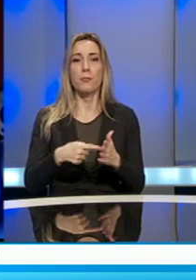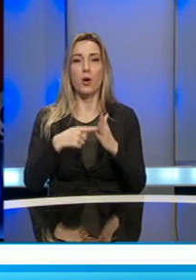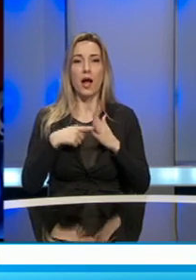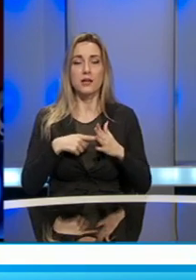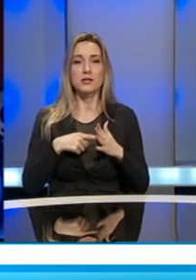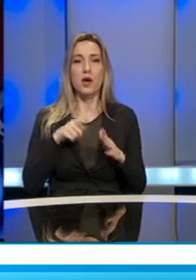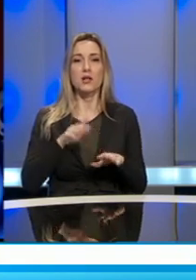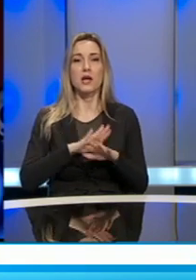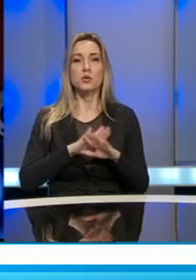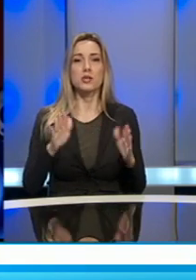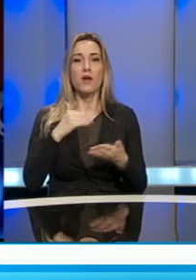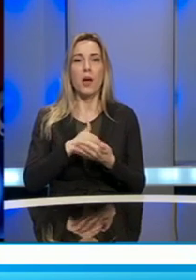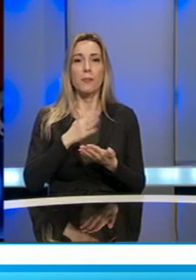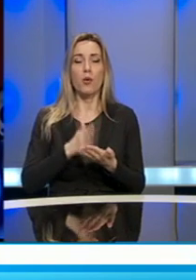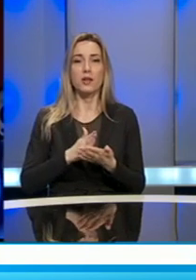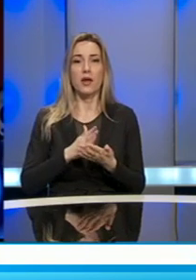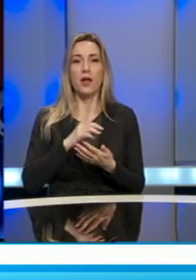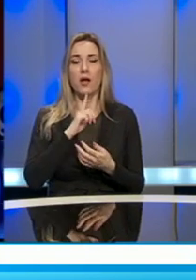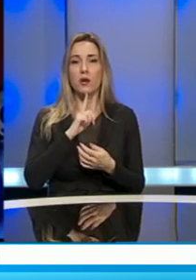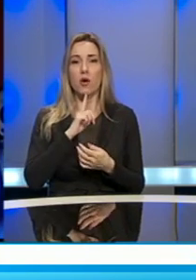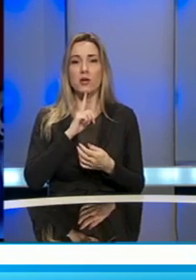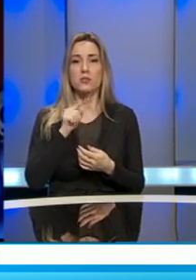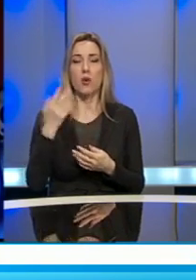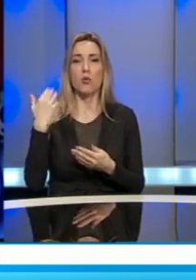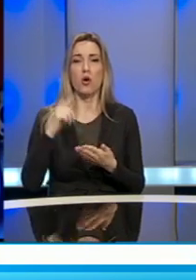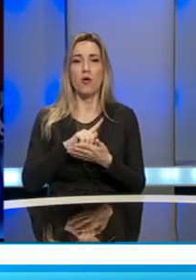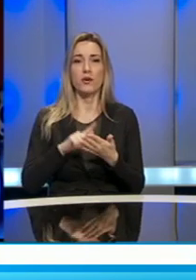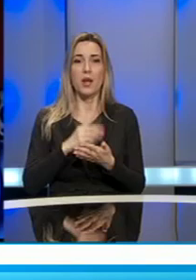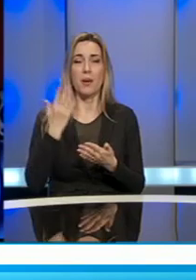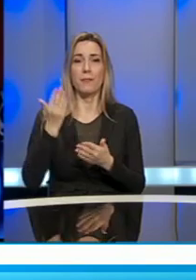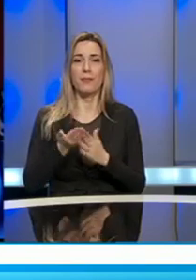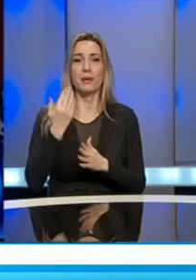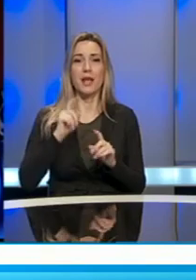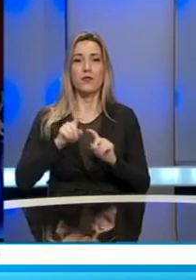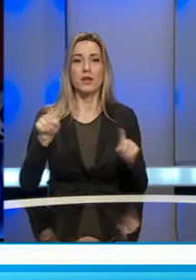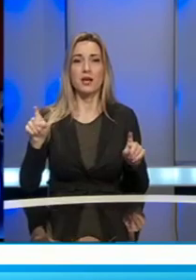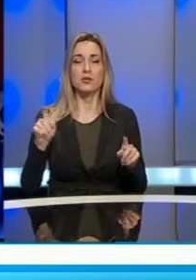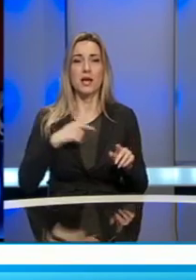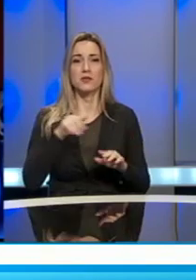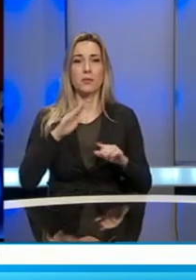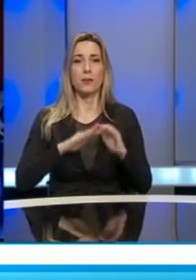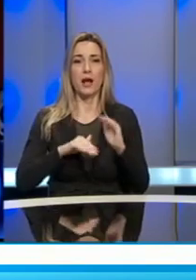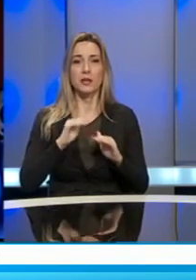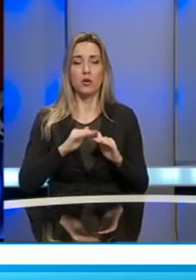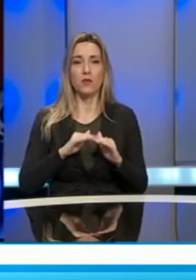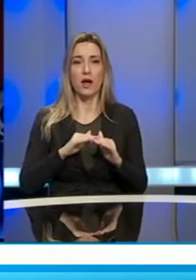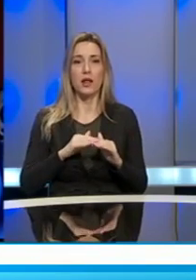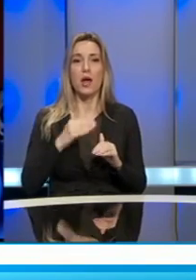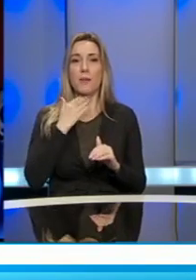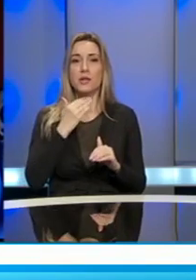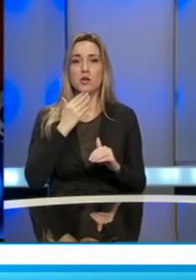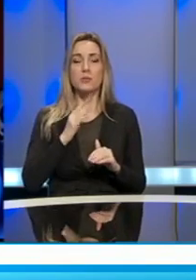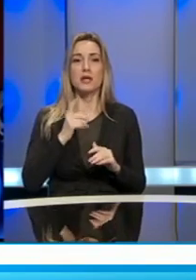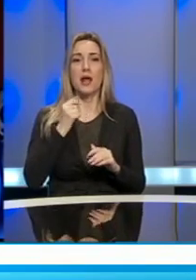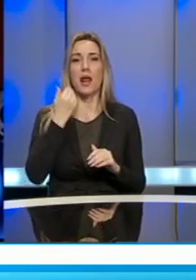su sve podjele koje smo u ono vrijeme prije virusa praktikovali, dakle, bez obzira